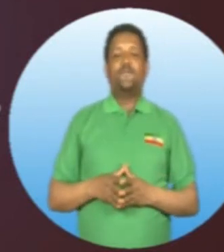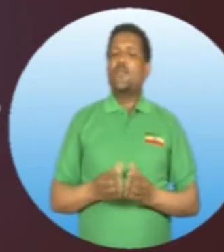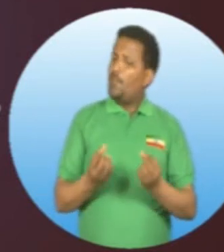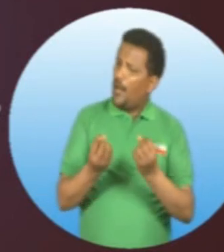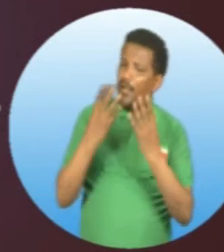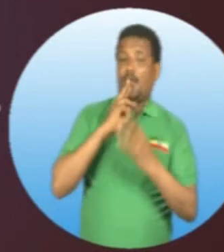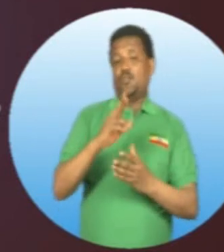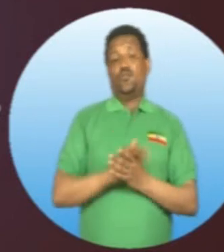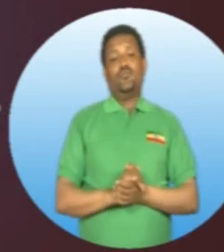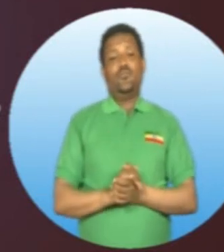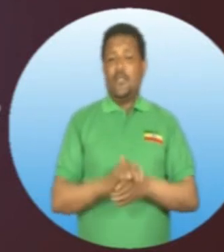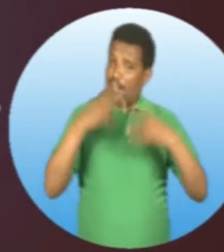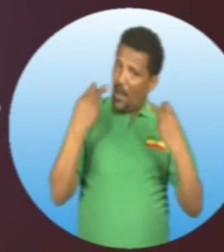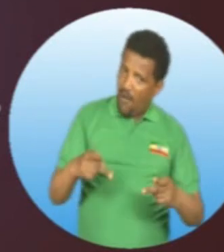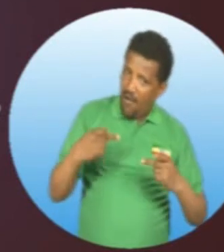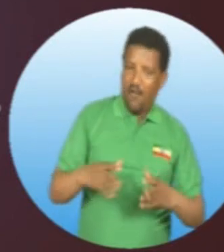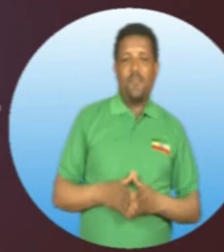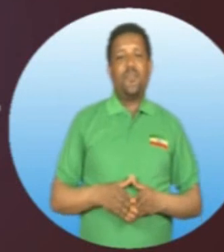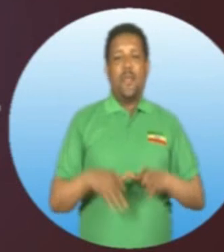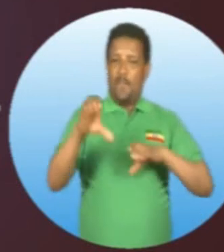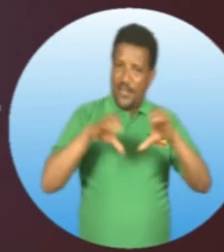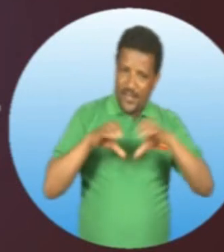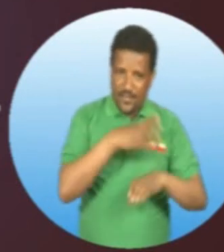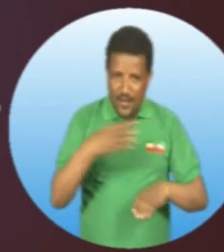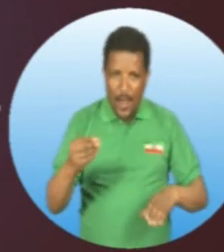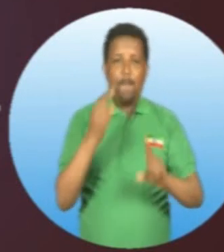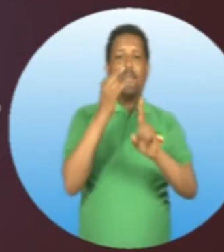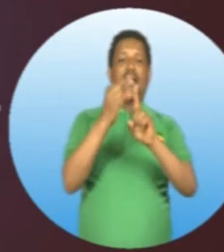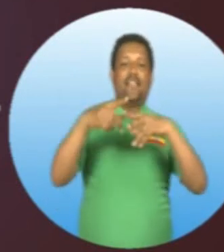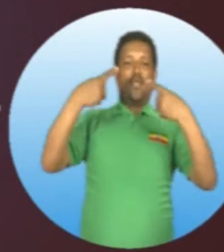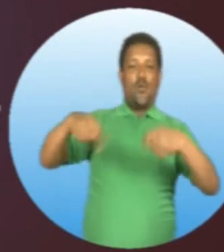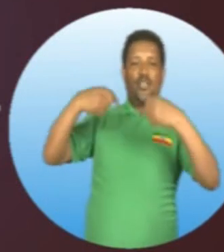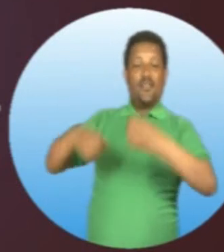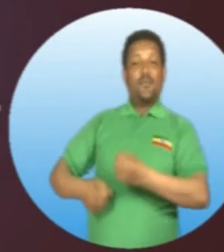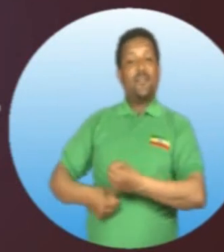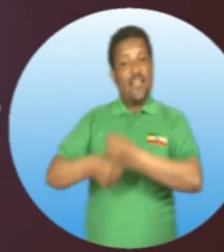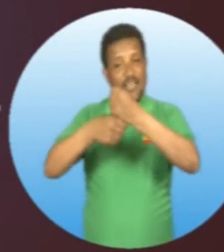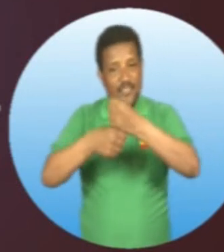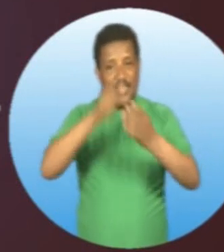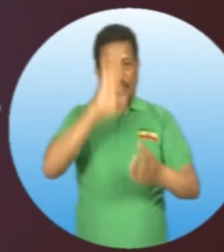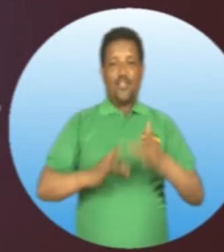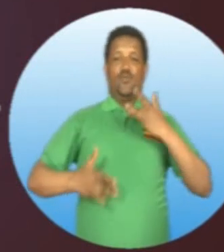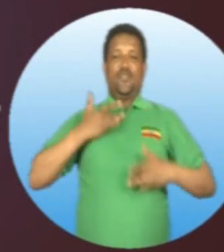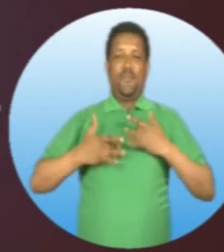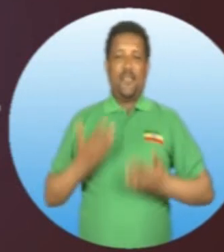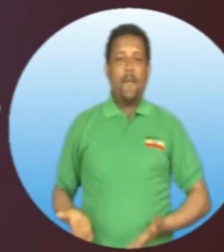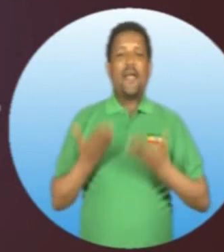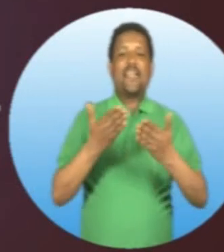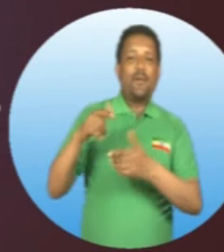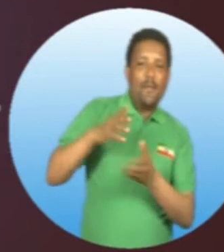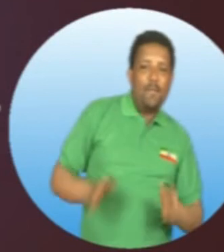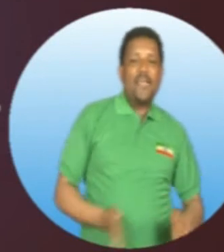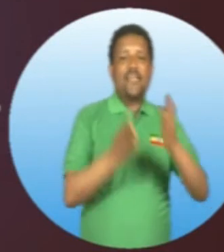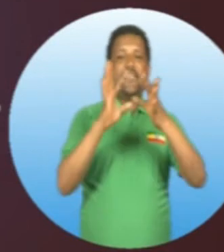መንገዶች በርካታ ናቸው። ድራማ በድርጊትና በቃለ ተውኔት በመታገዝ ለሰው ስሜት